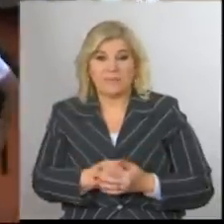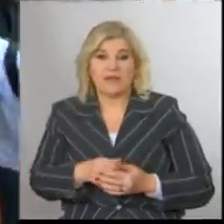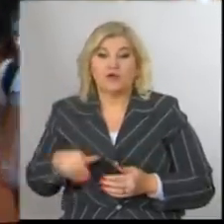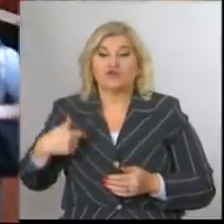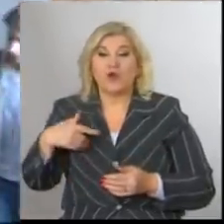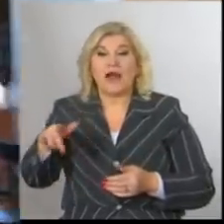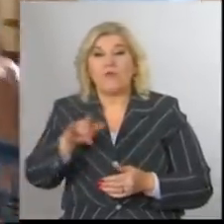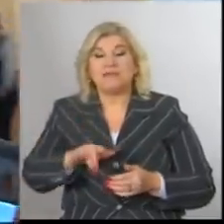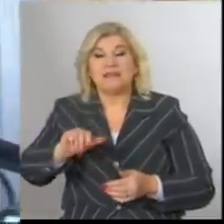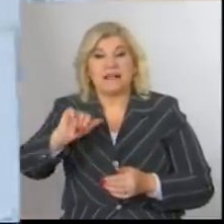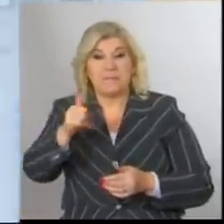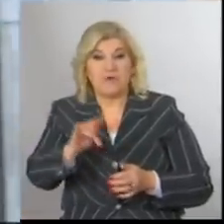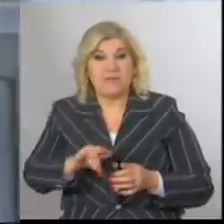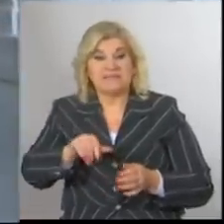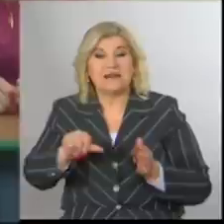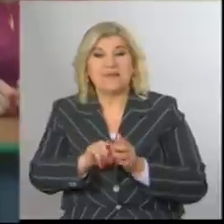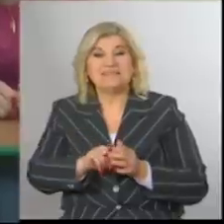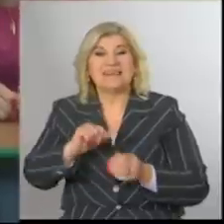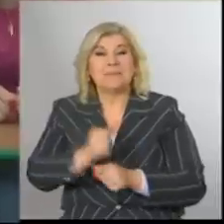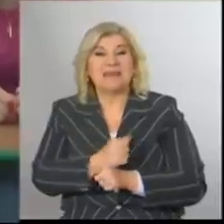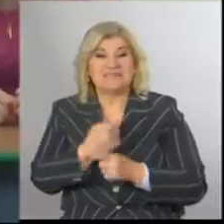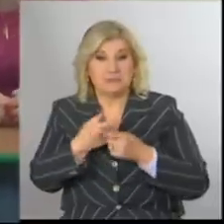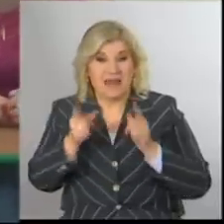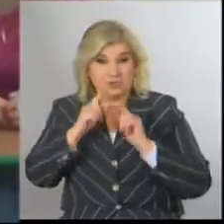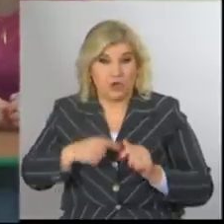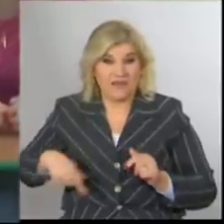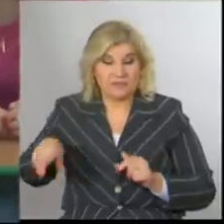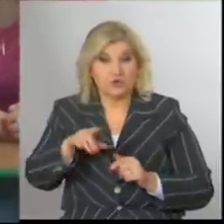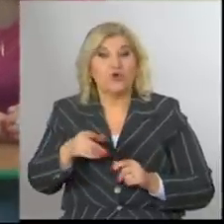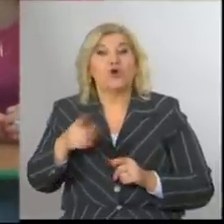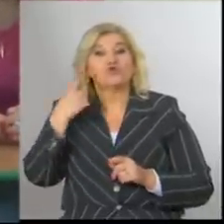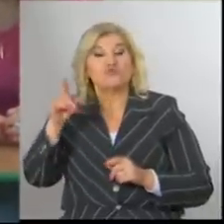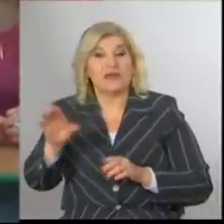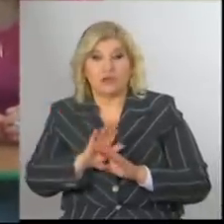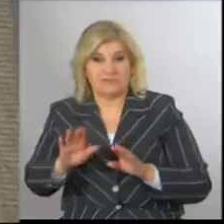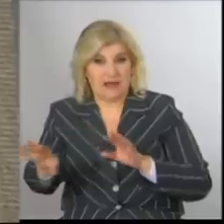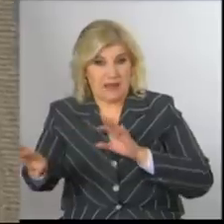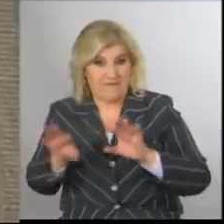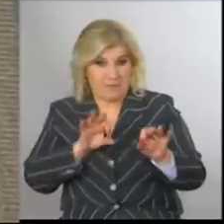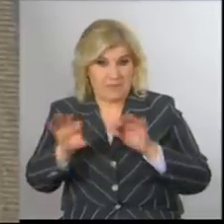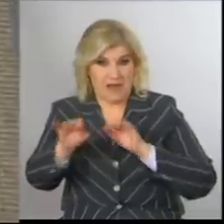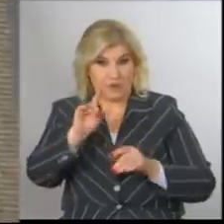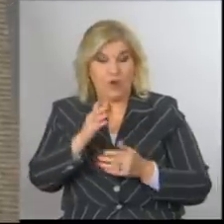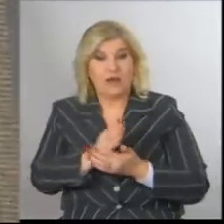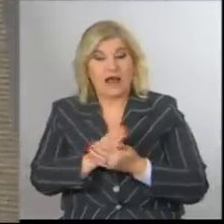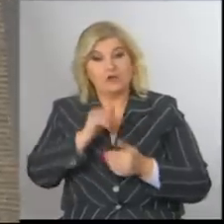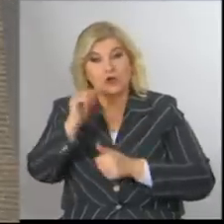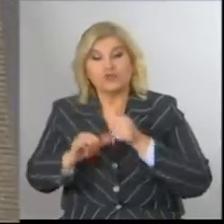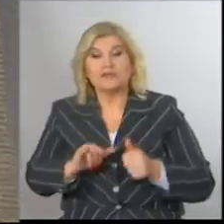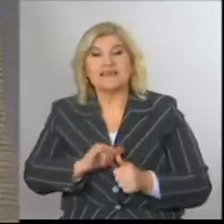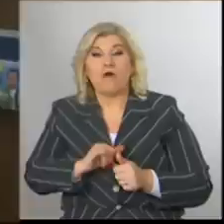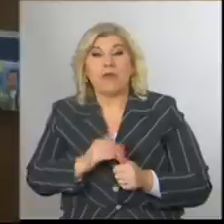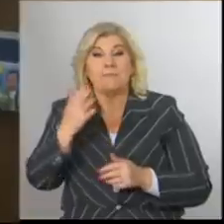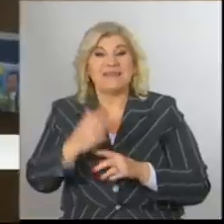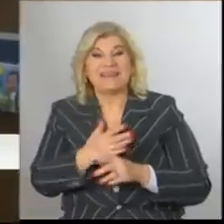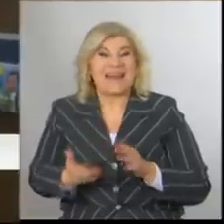prvom mieste medzi gymnáziami na Slovensku môže mať vplyv aj to že si študentov stále vyberá záujem je každoročne päťkrát vyšší ako počet voľných